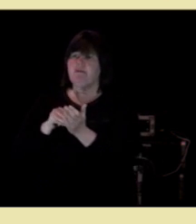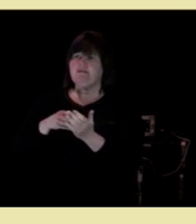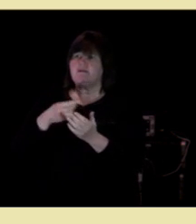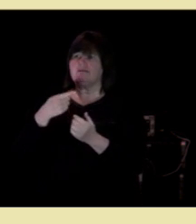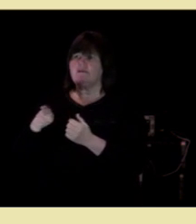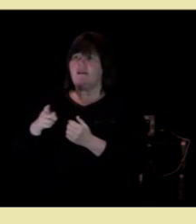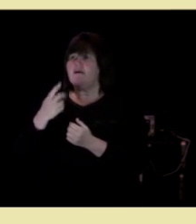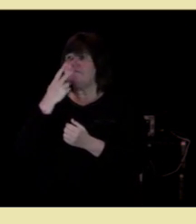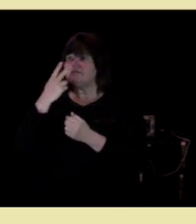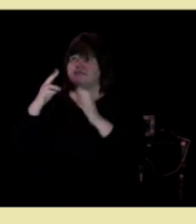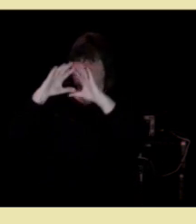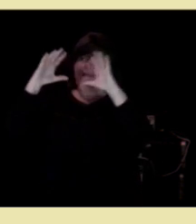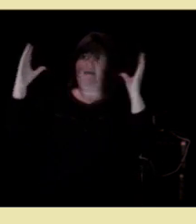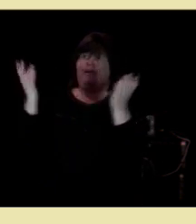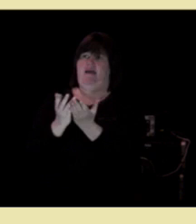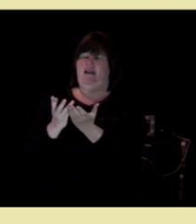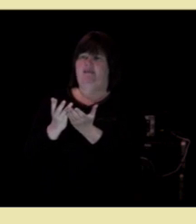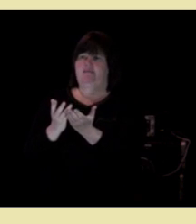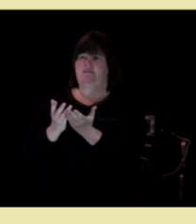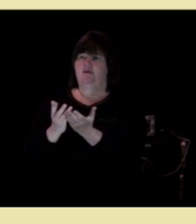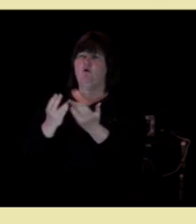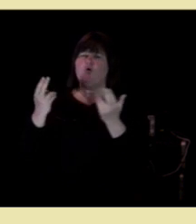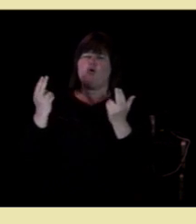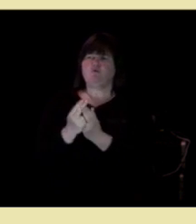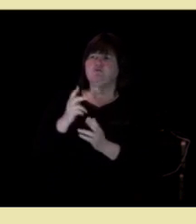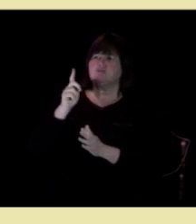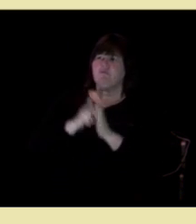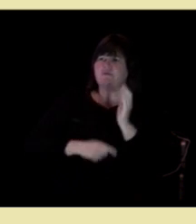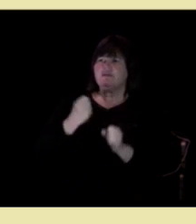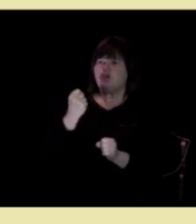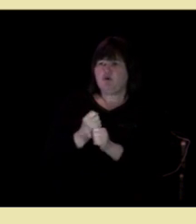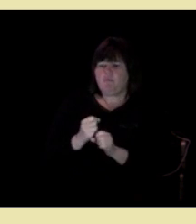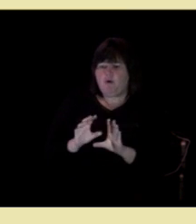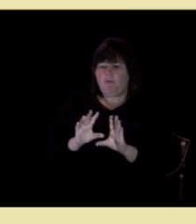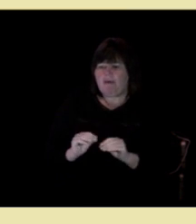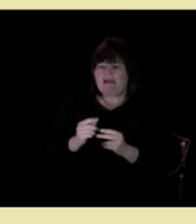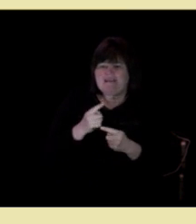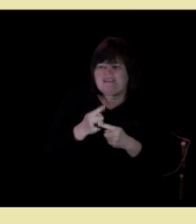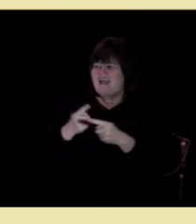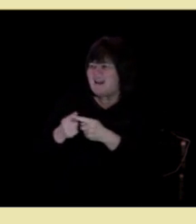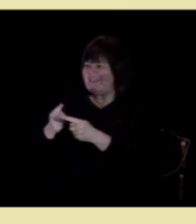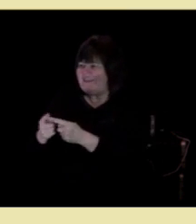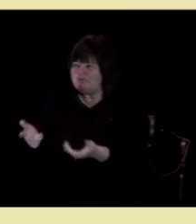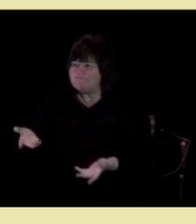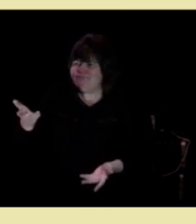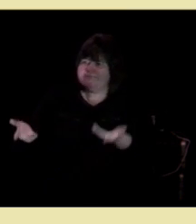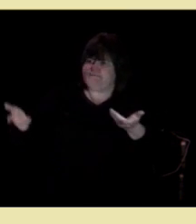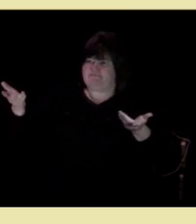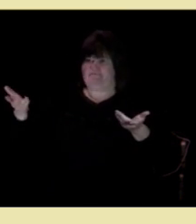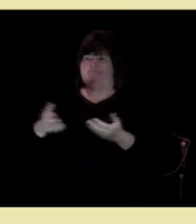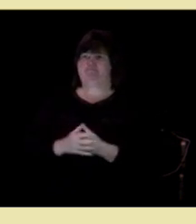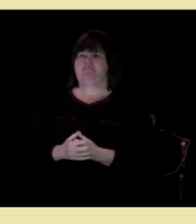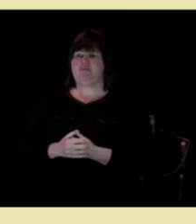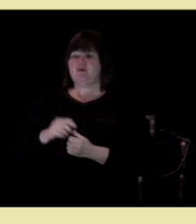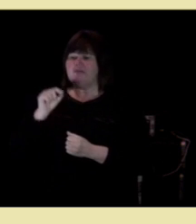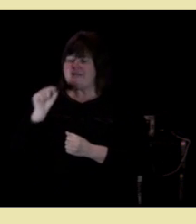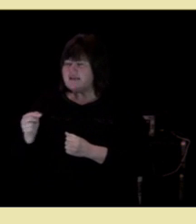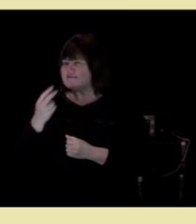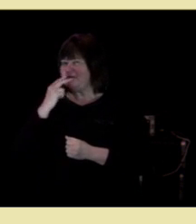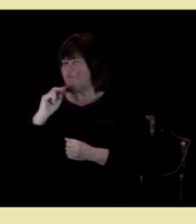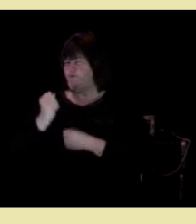se helheten og samtidig jobbe med forbedring av delene. Det det jeg skal forsøke å synliggjøre for